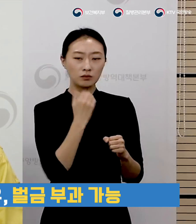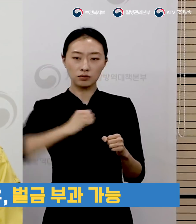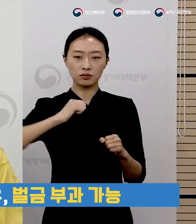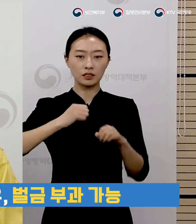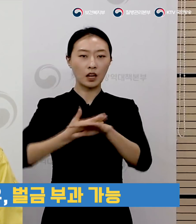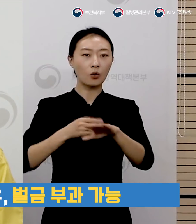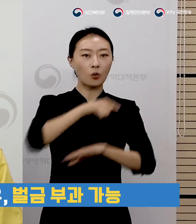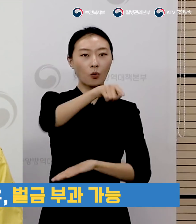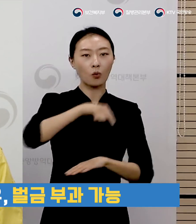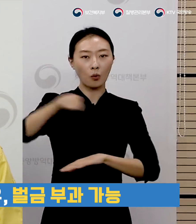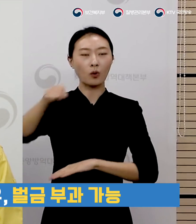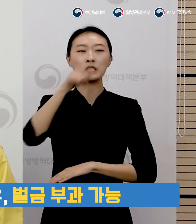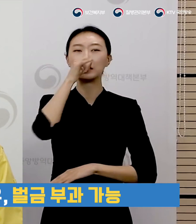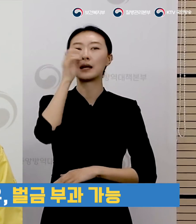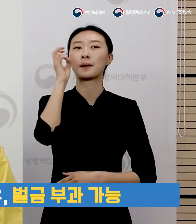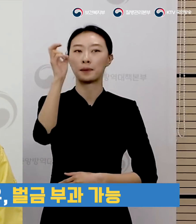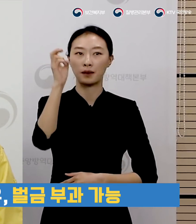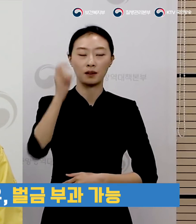있습니다. 이제 그런 분들은